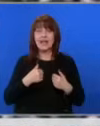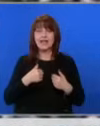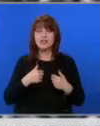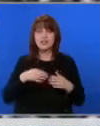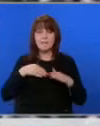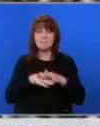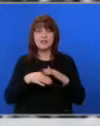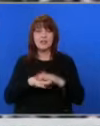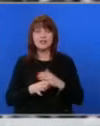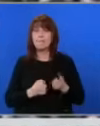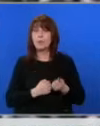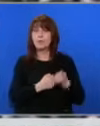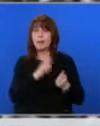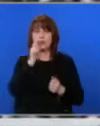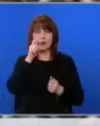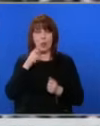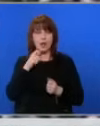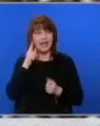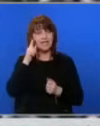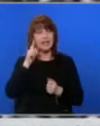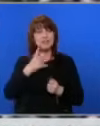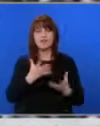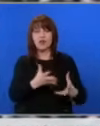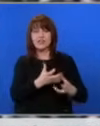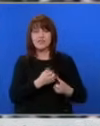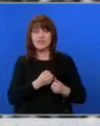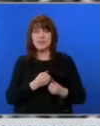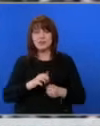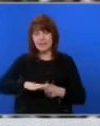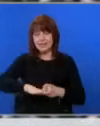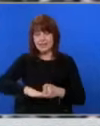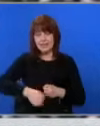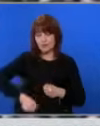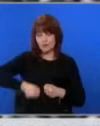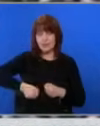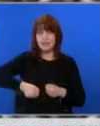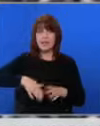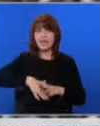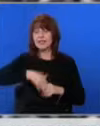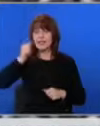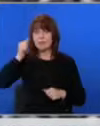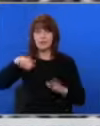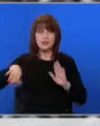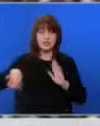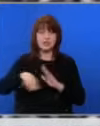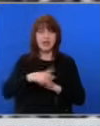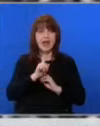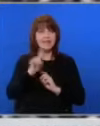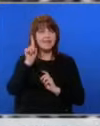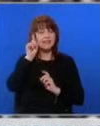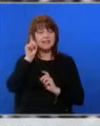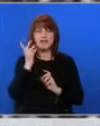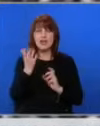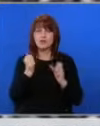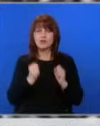подкрепят украинските, защото знаем какво е да грабнеш детето, чантата и да напуснеш, да зарежеш всичко. Не знаеш какво те чака,